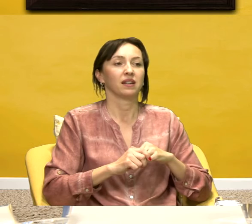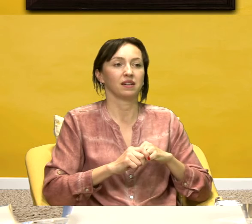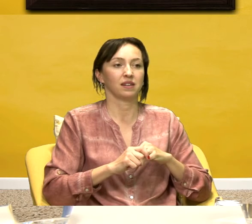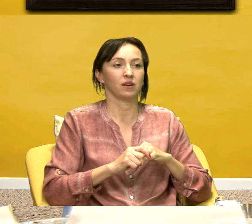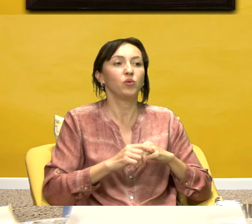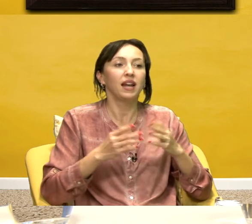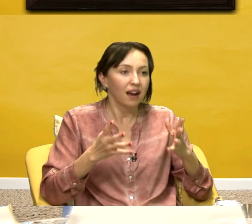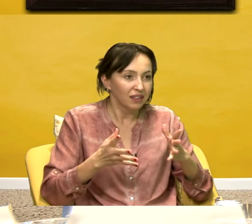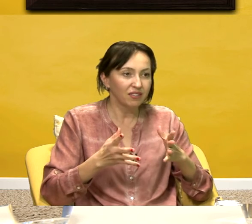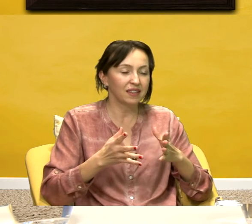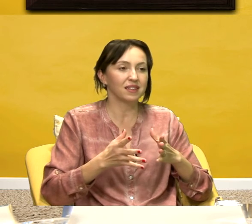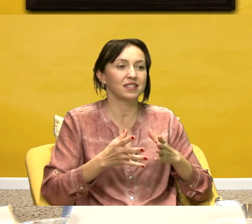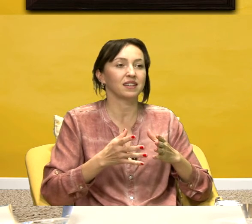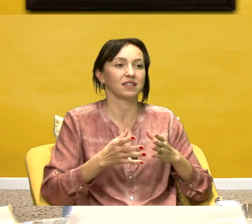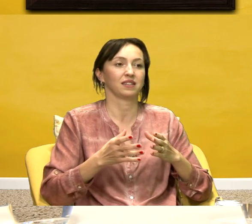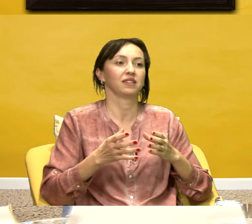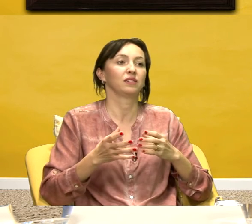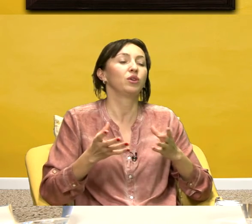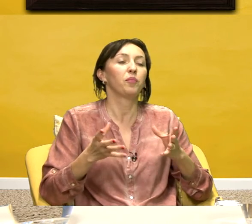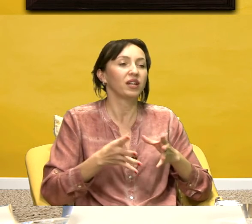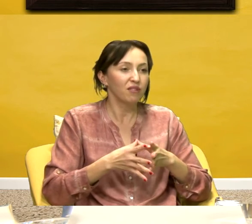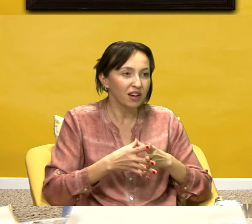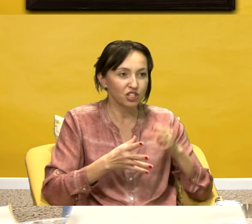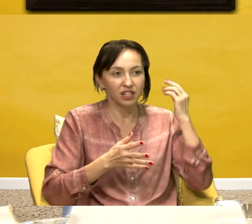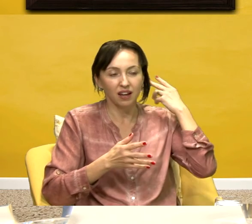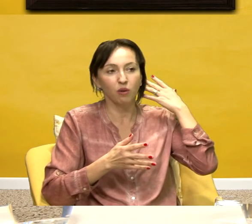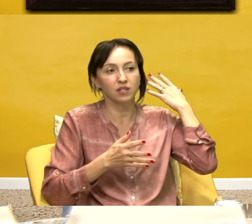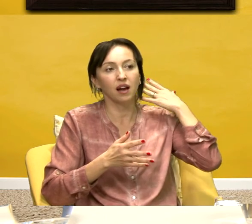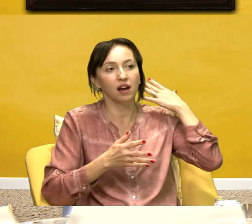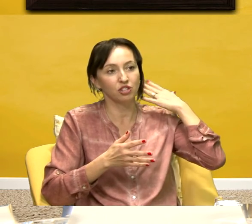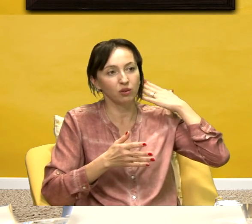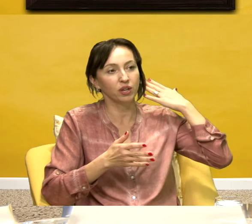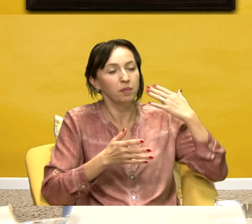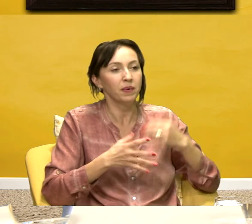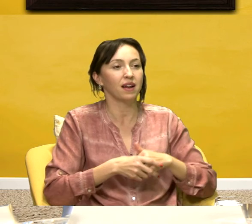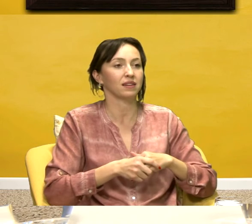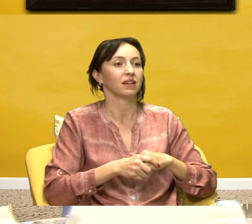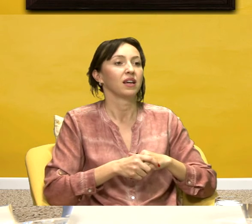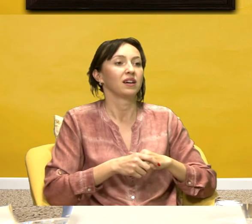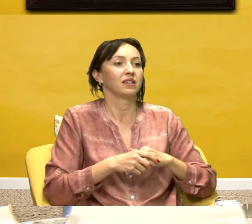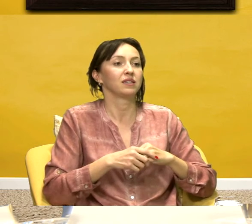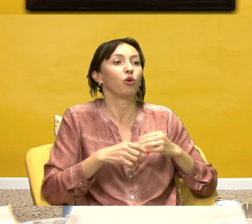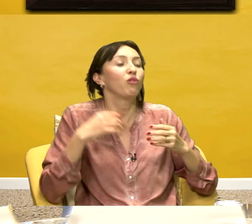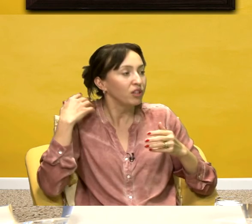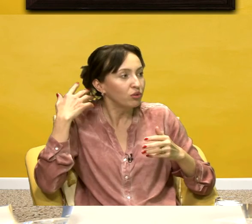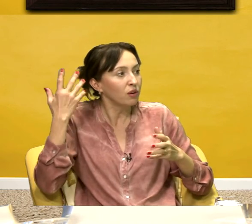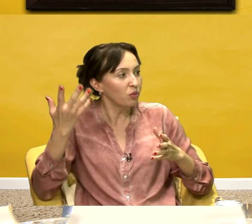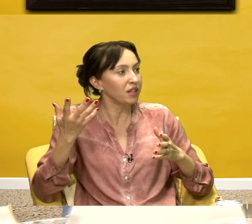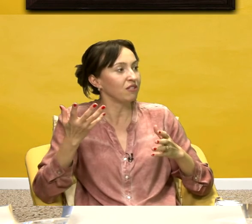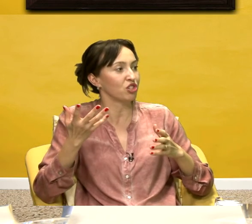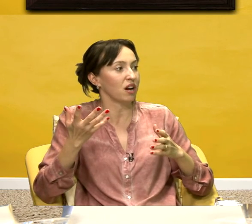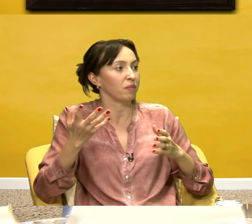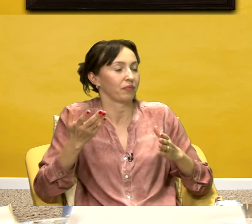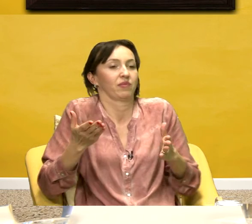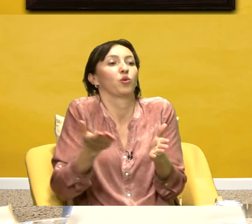paralizie. Unele activități nu le poate face din cauza acelui implant. O lovitură